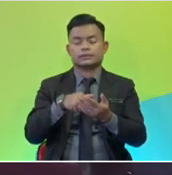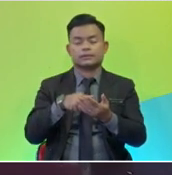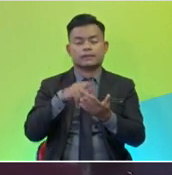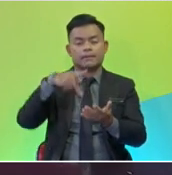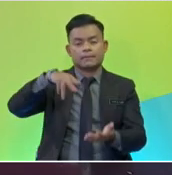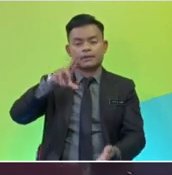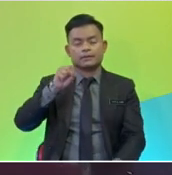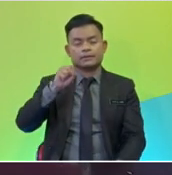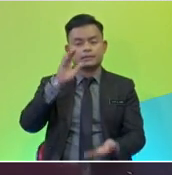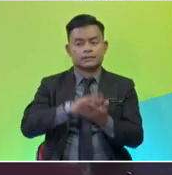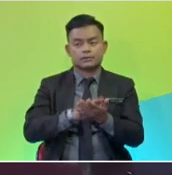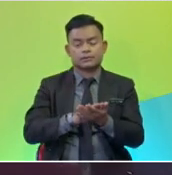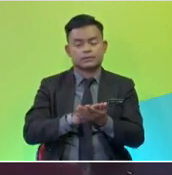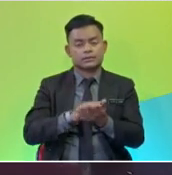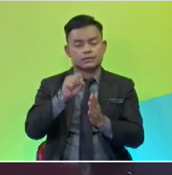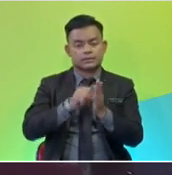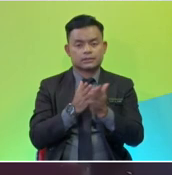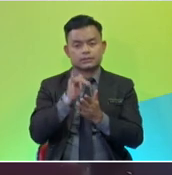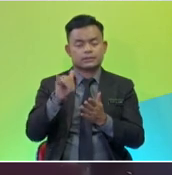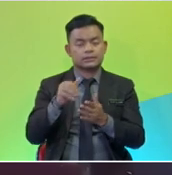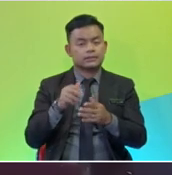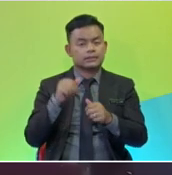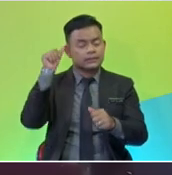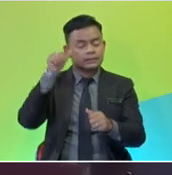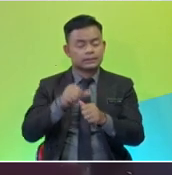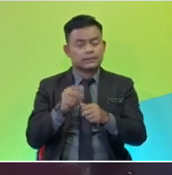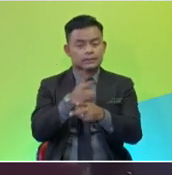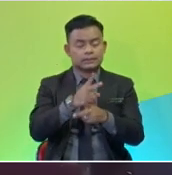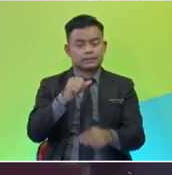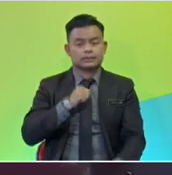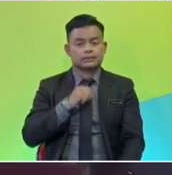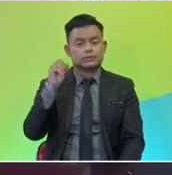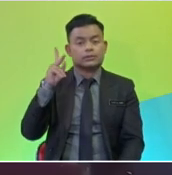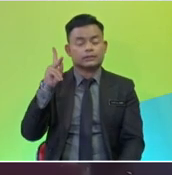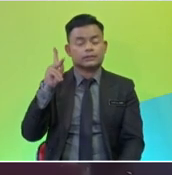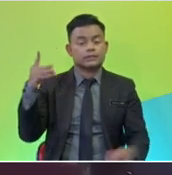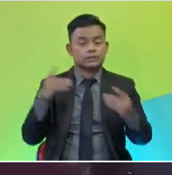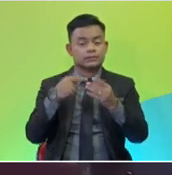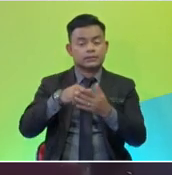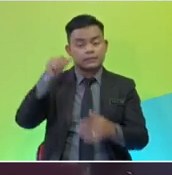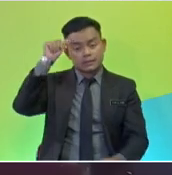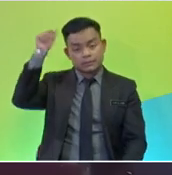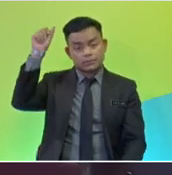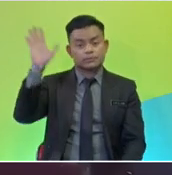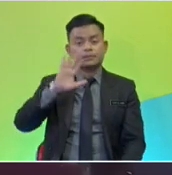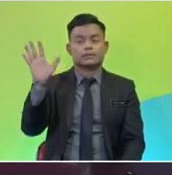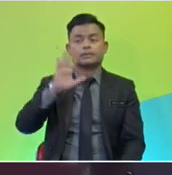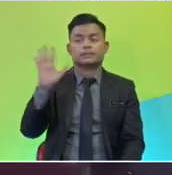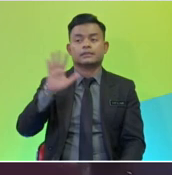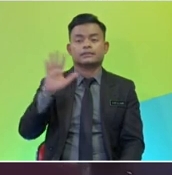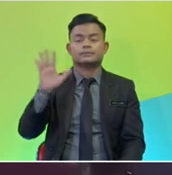seterusnya insya-allah ingat tau sentiasa jaga diri okey kita jumpa lagi Assalamualaikum by